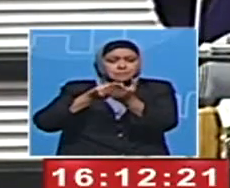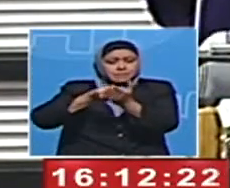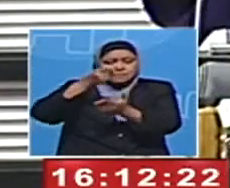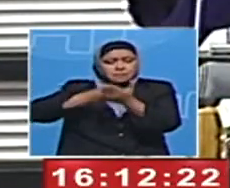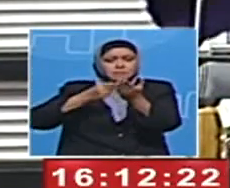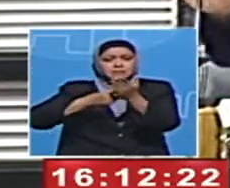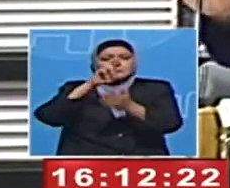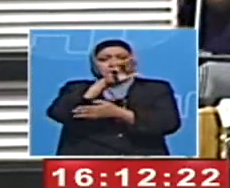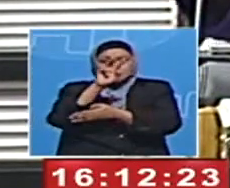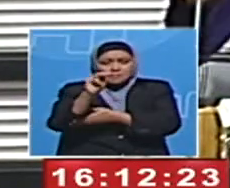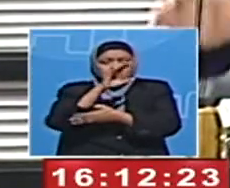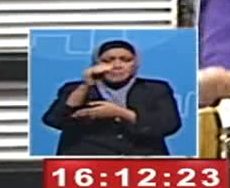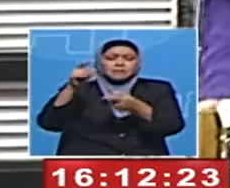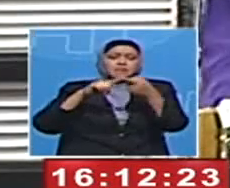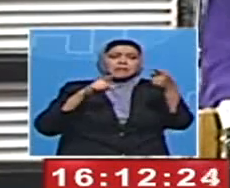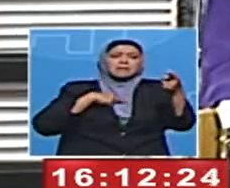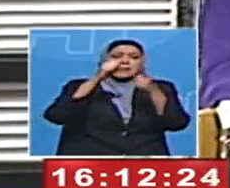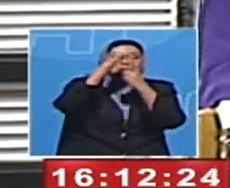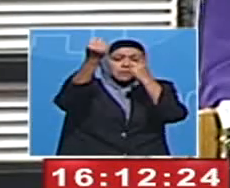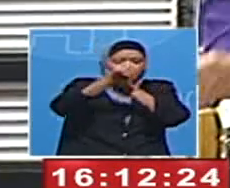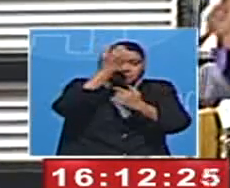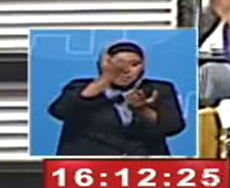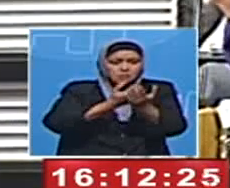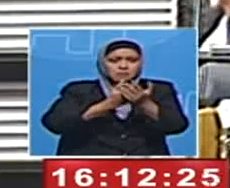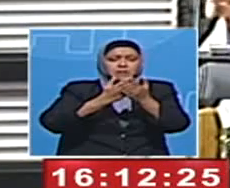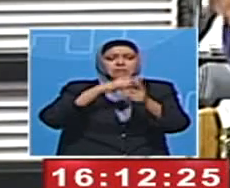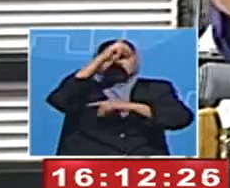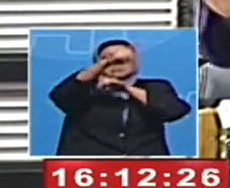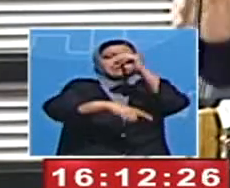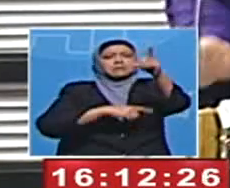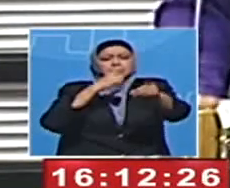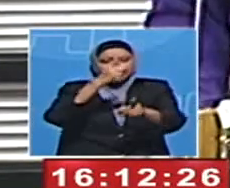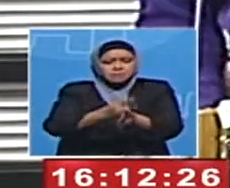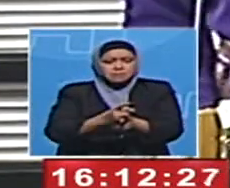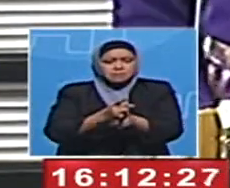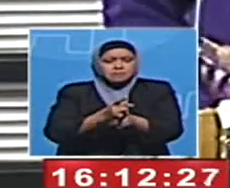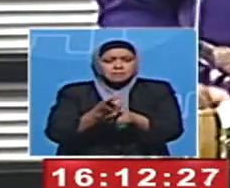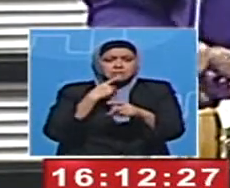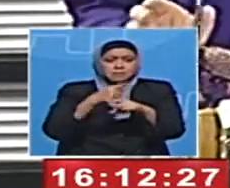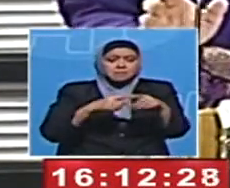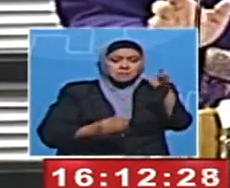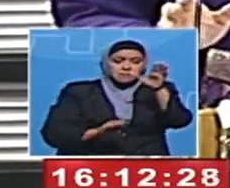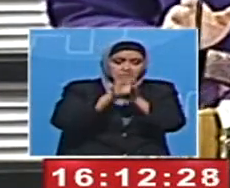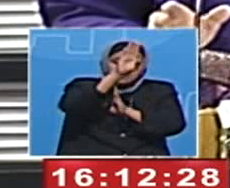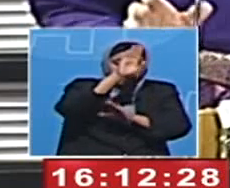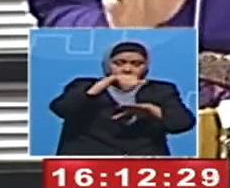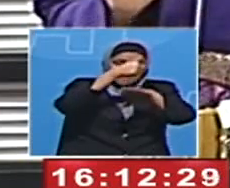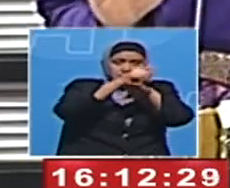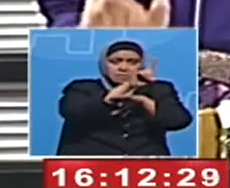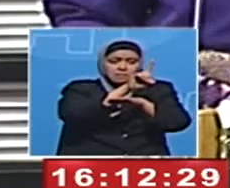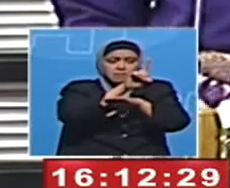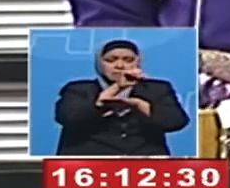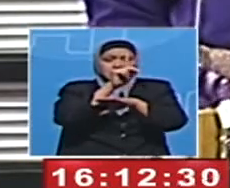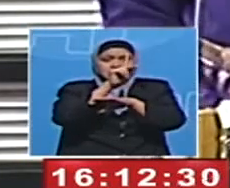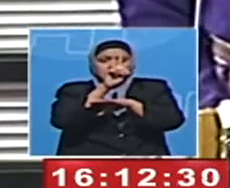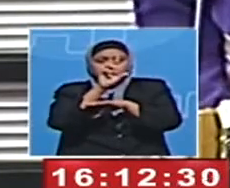negara-negara kuasa besar ekonomi dunia justeru pertumbuhan kdnk negara dijangka dapat berkembang pada